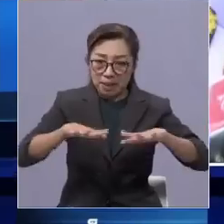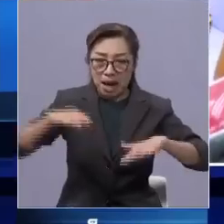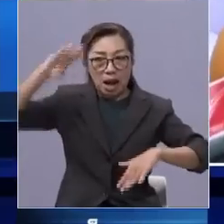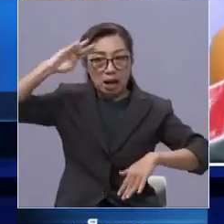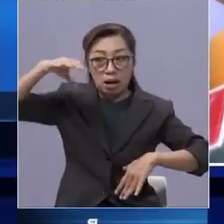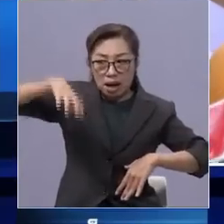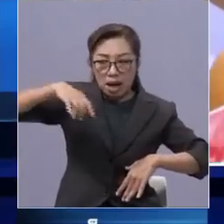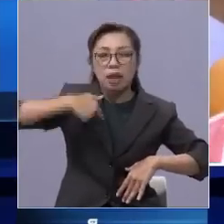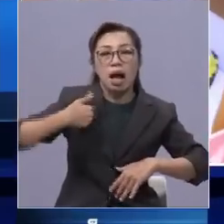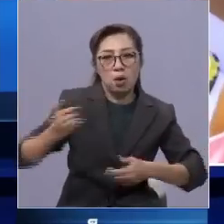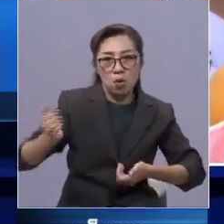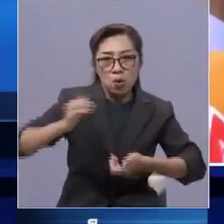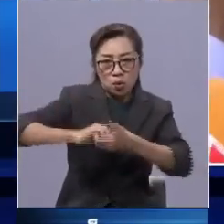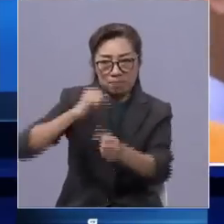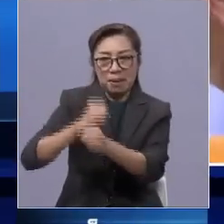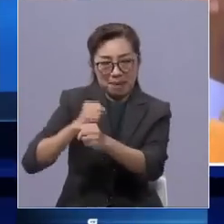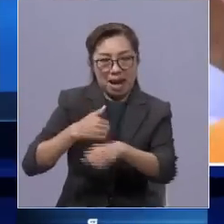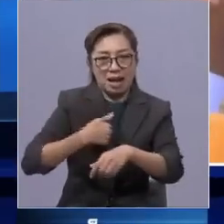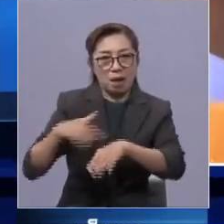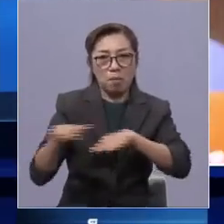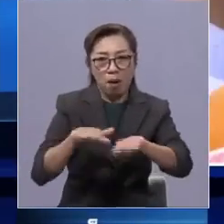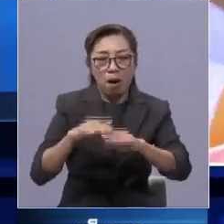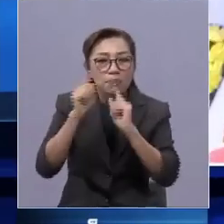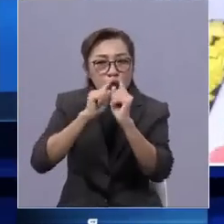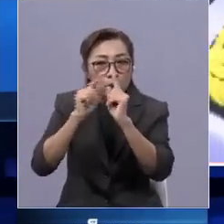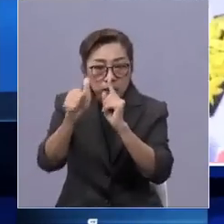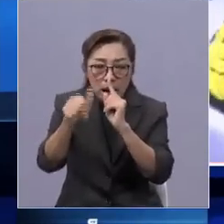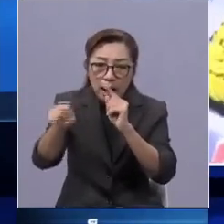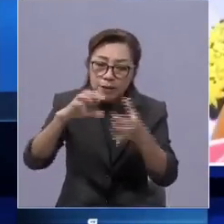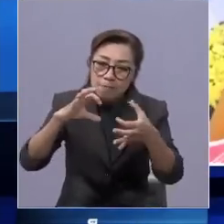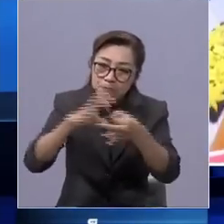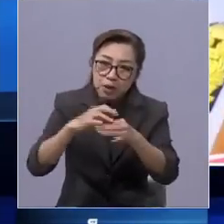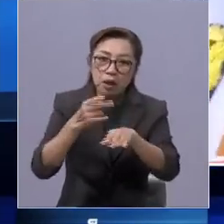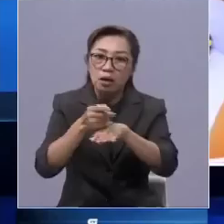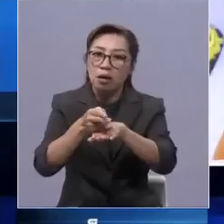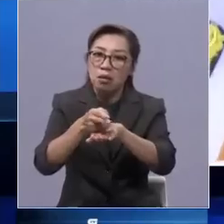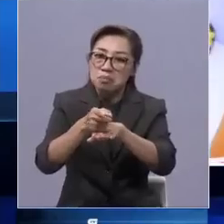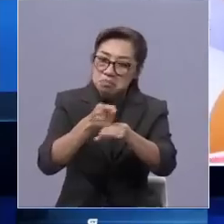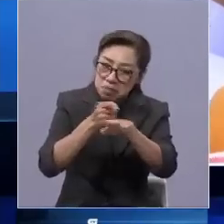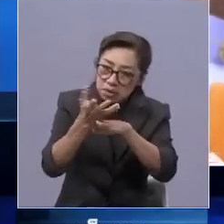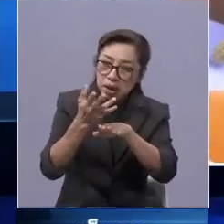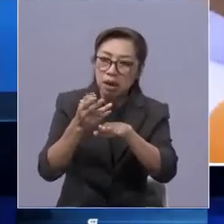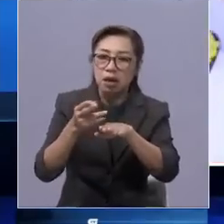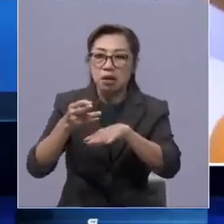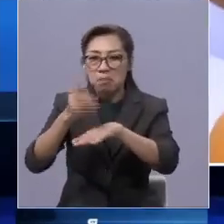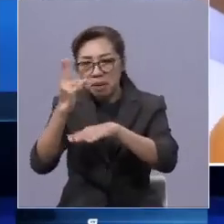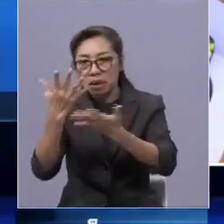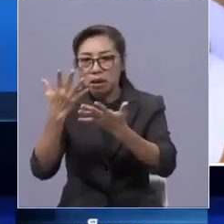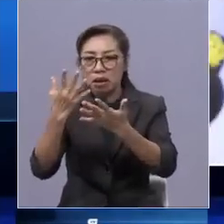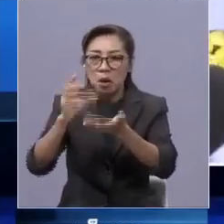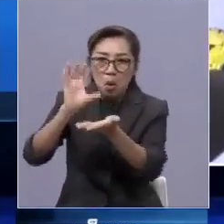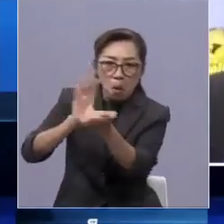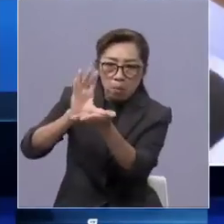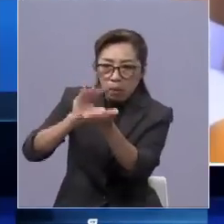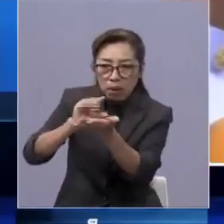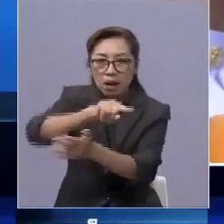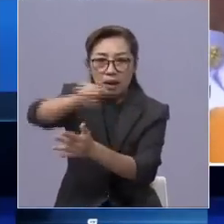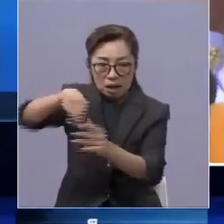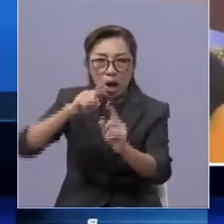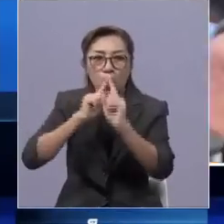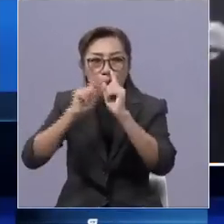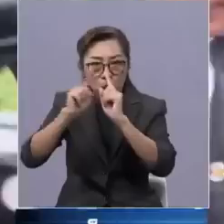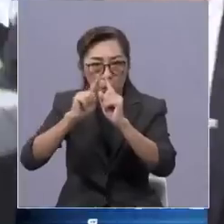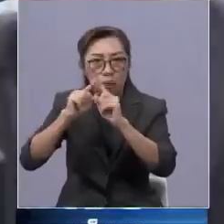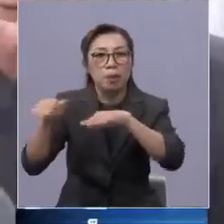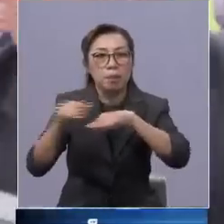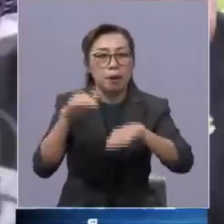มีหลายเรื่องที่พยายามจะพูดคุยกันนะครับทั้งเรื่องของอาวุธยุทโธปกรณ์การจัดลดงบประมาณต่างๆด้วยคุณสุทินคลังแสงรั